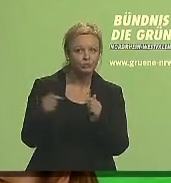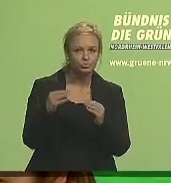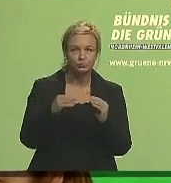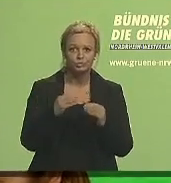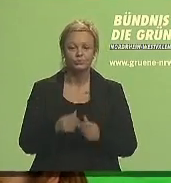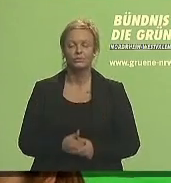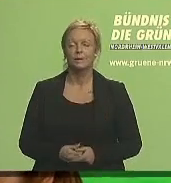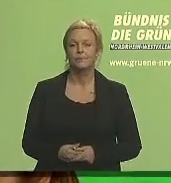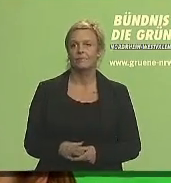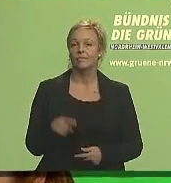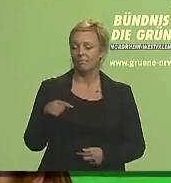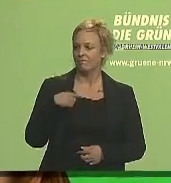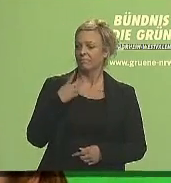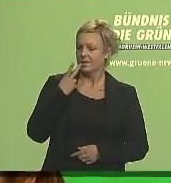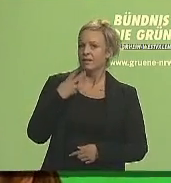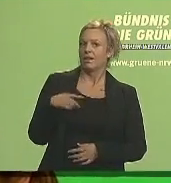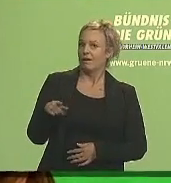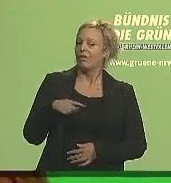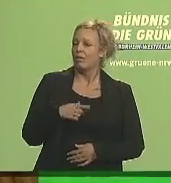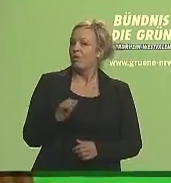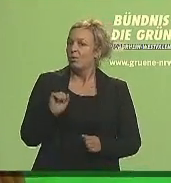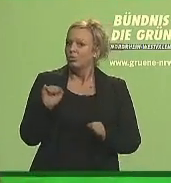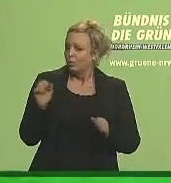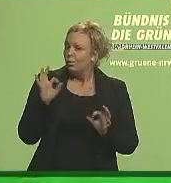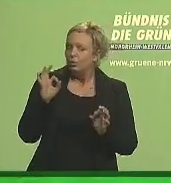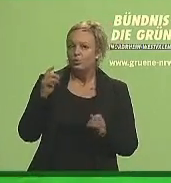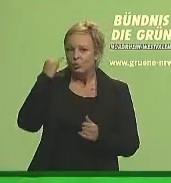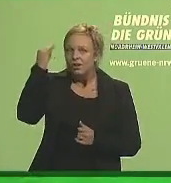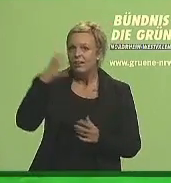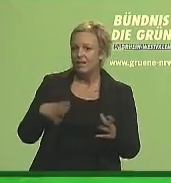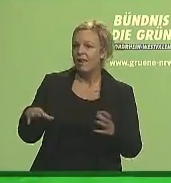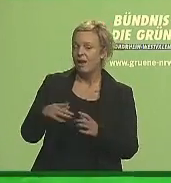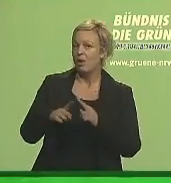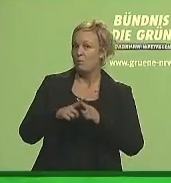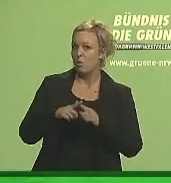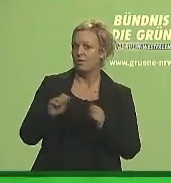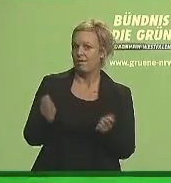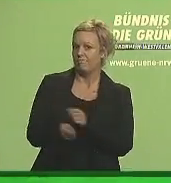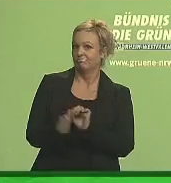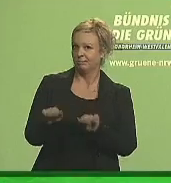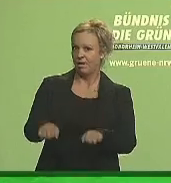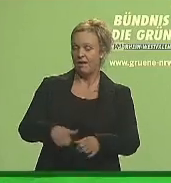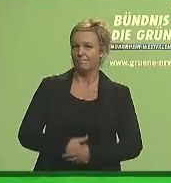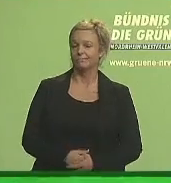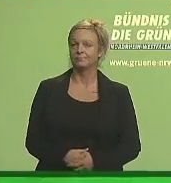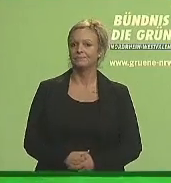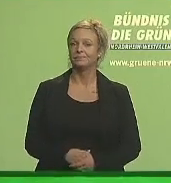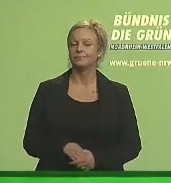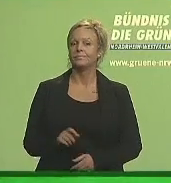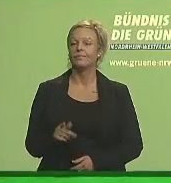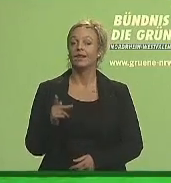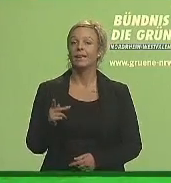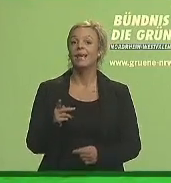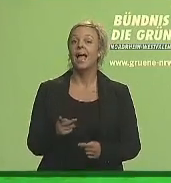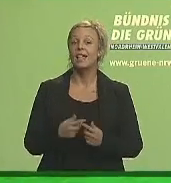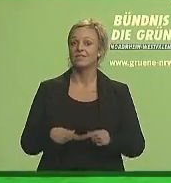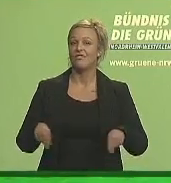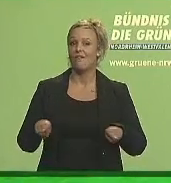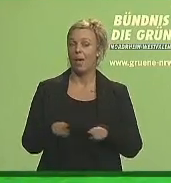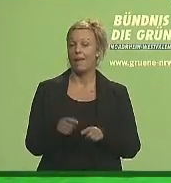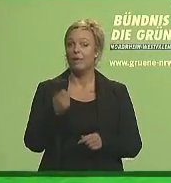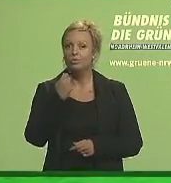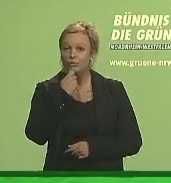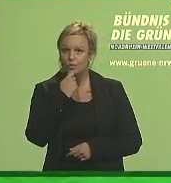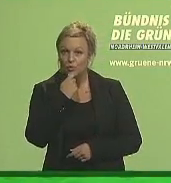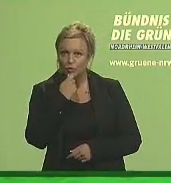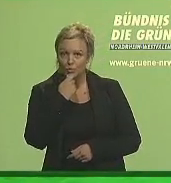bringt und man wirklich eine Menge positiv verändern kann. Aus dem KV Duisburg, auf dem vorletzten Platz